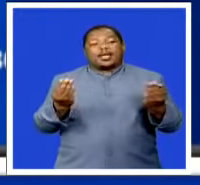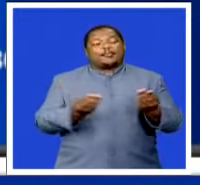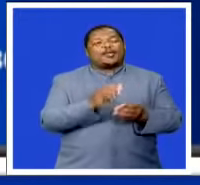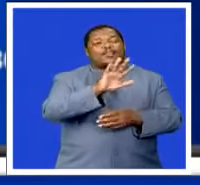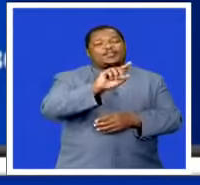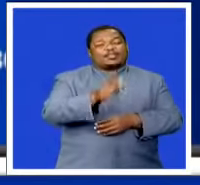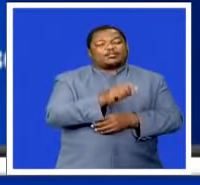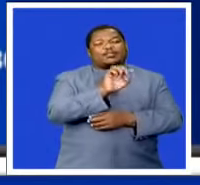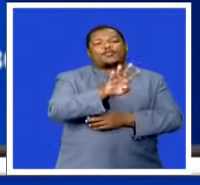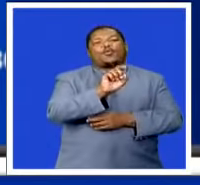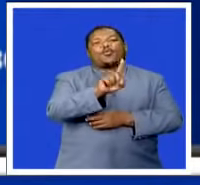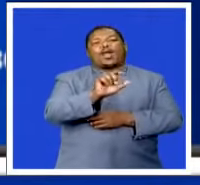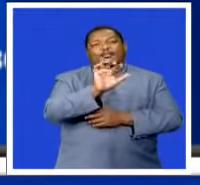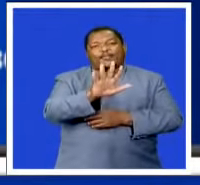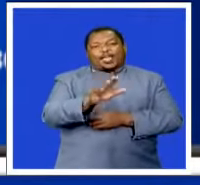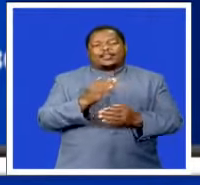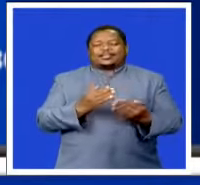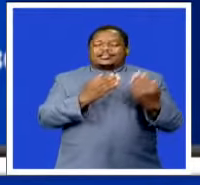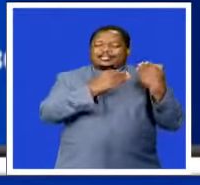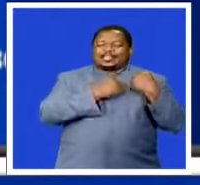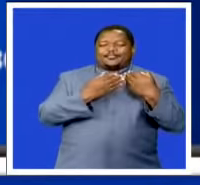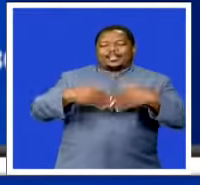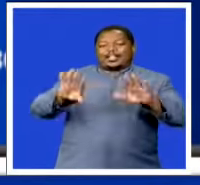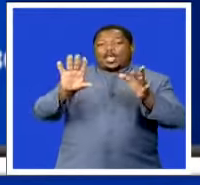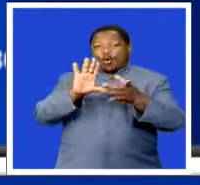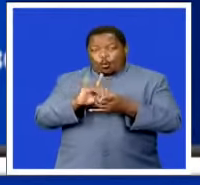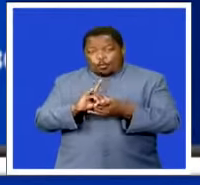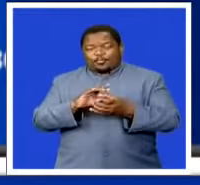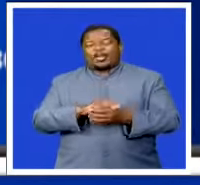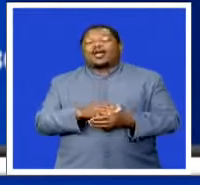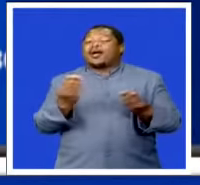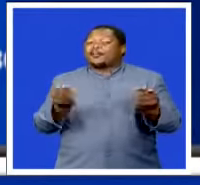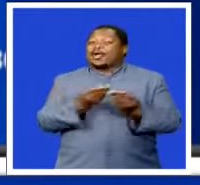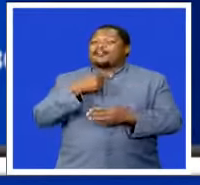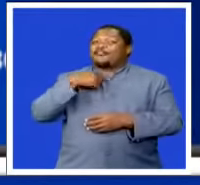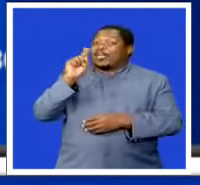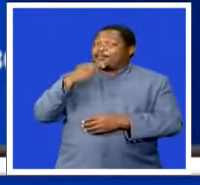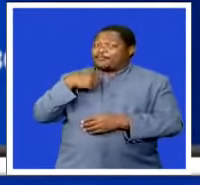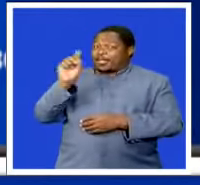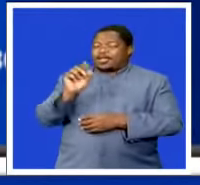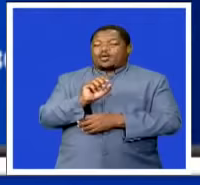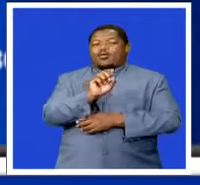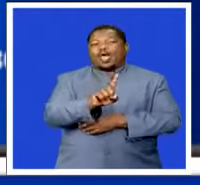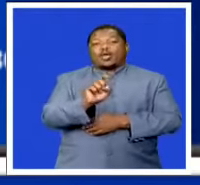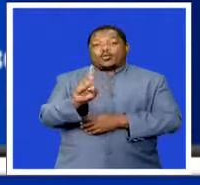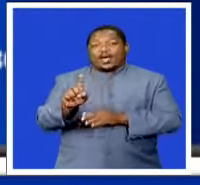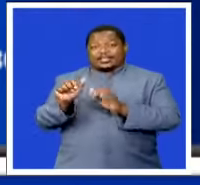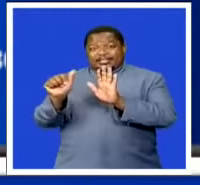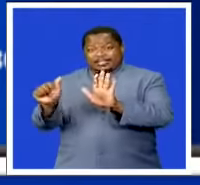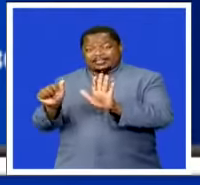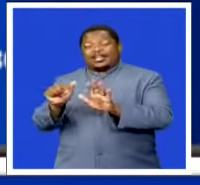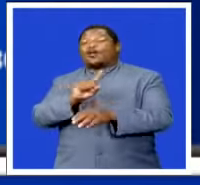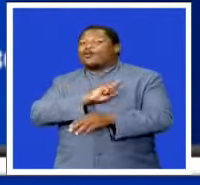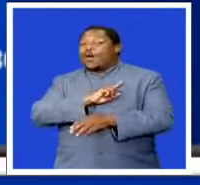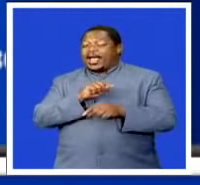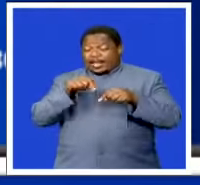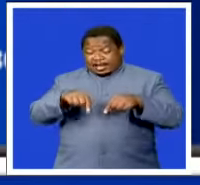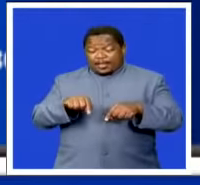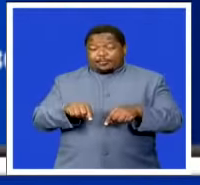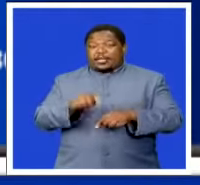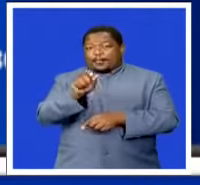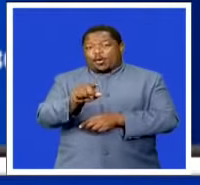bangu-5,415 lesebeluleme kanti lasebasishiyile emhlabeni bangu-116 kulandzela kutsi kube khona losishiyako